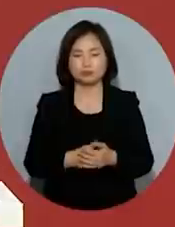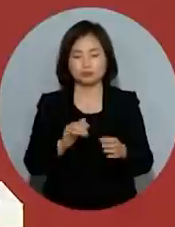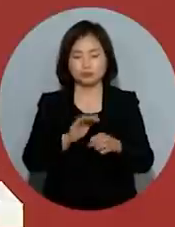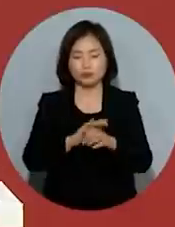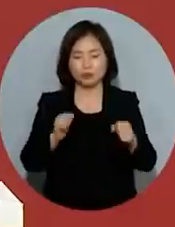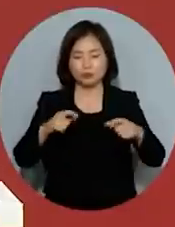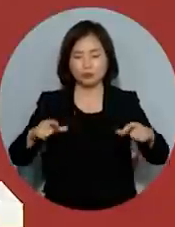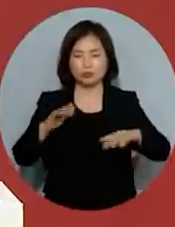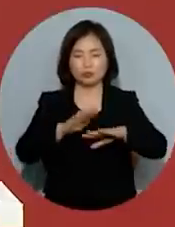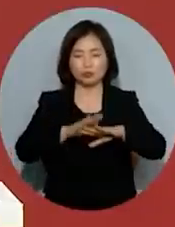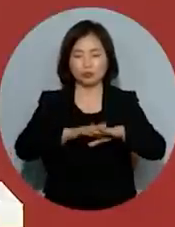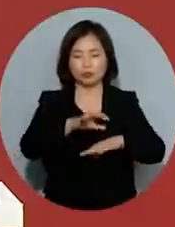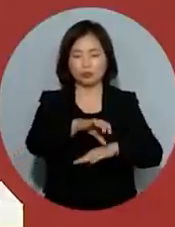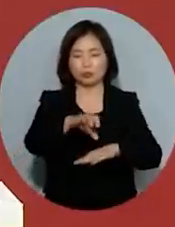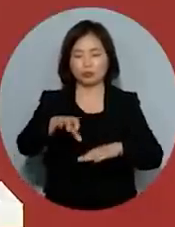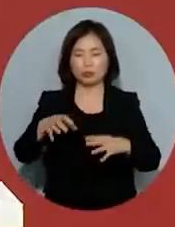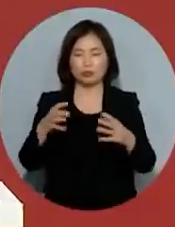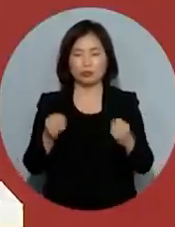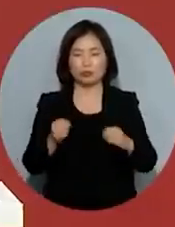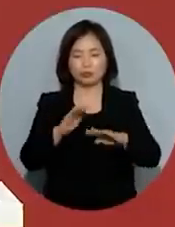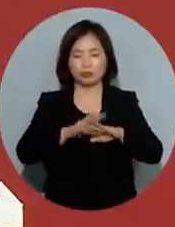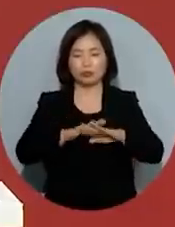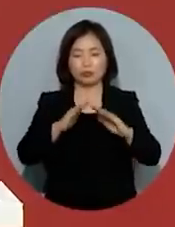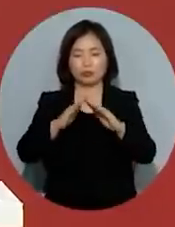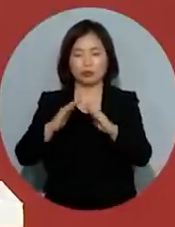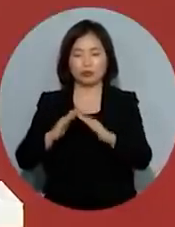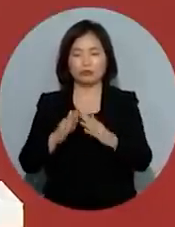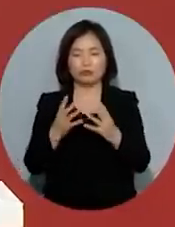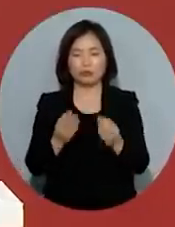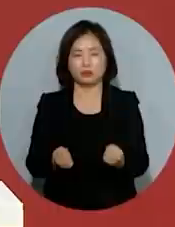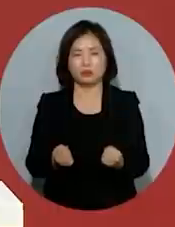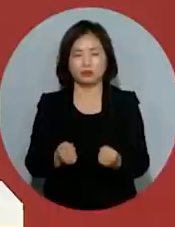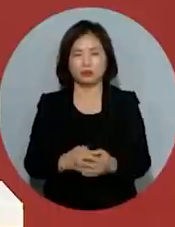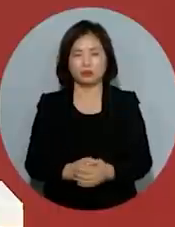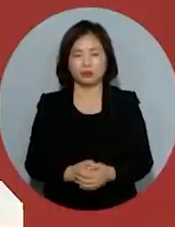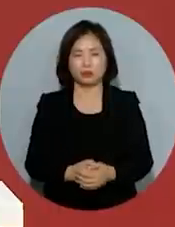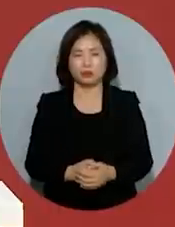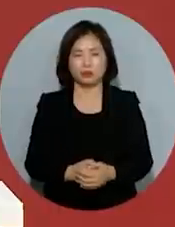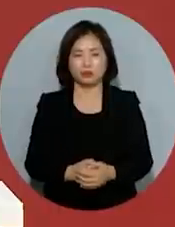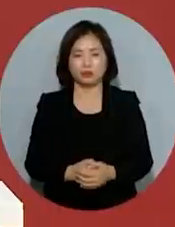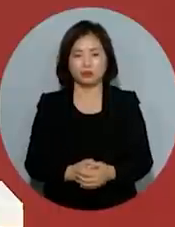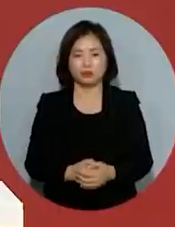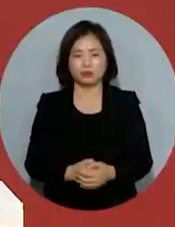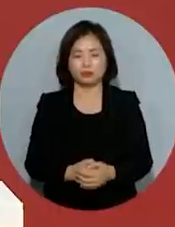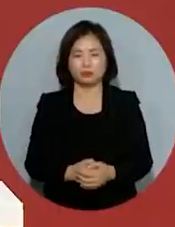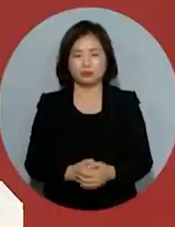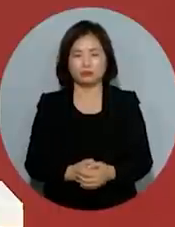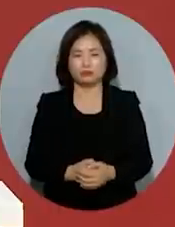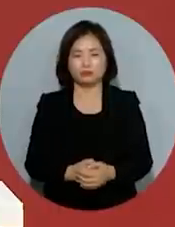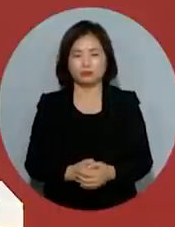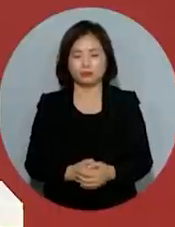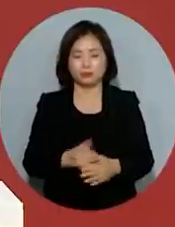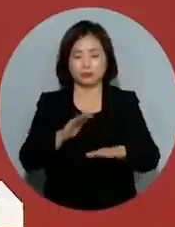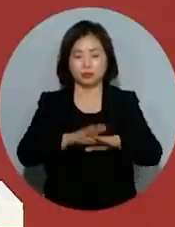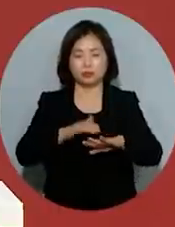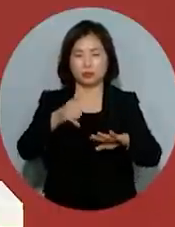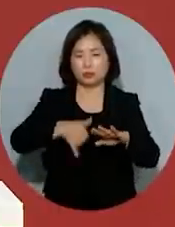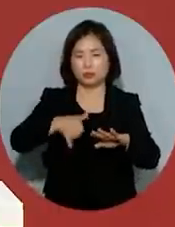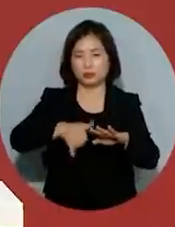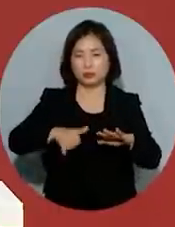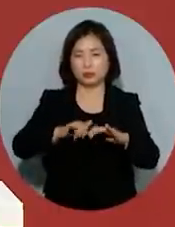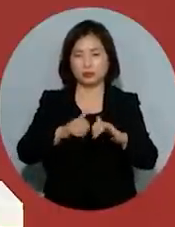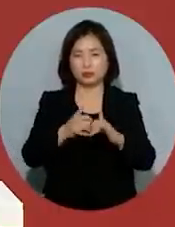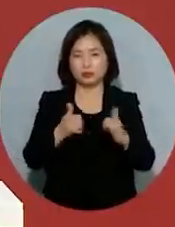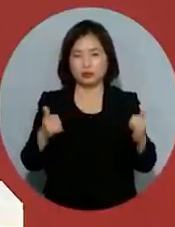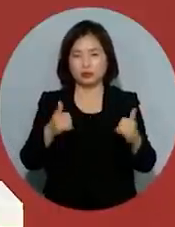농가가 많은 지역입니다. 농가. 네. 네네. 농가가 많고 또 그 농사 지시는 분들이 좀